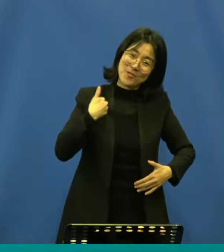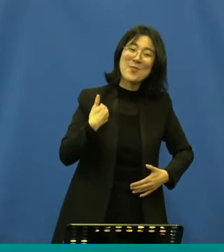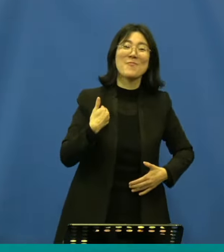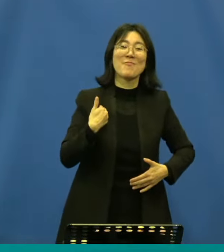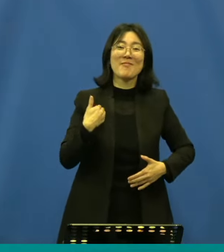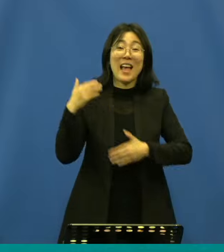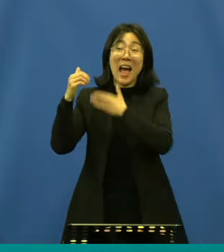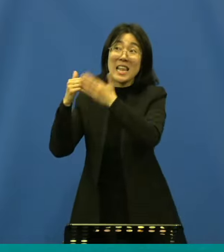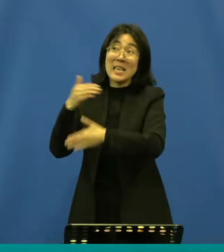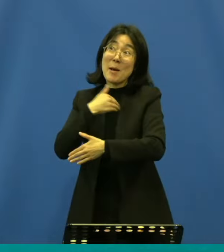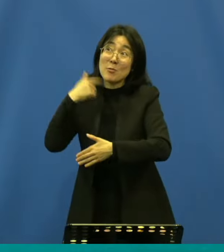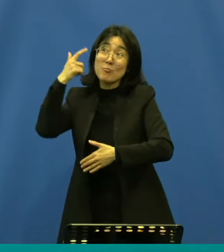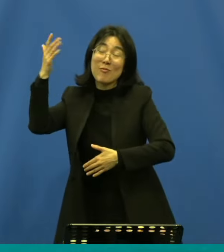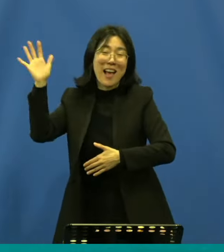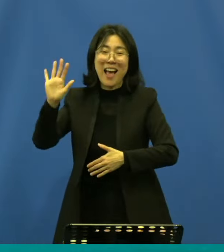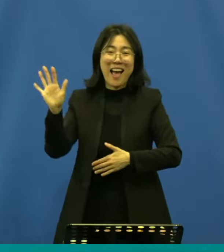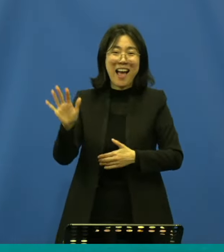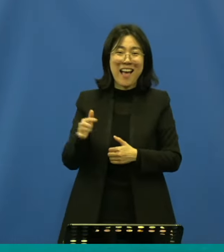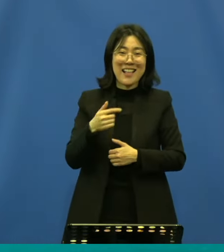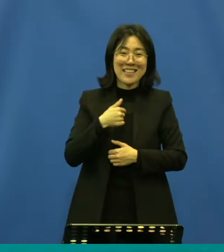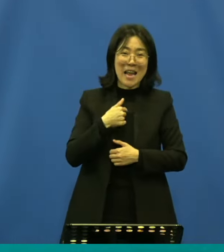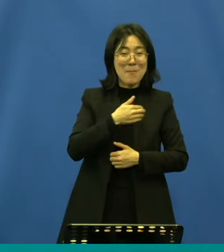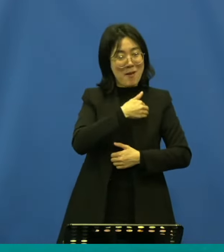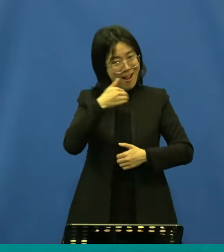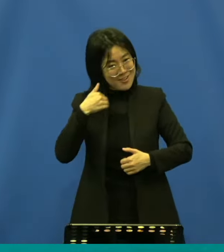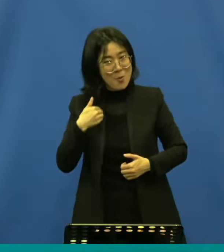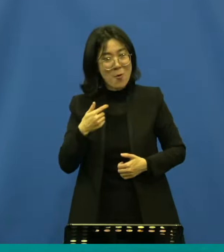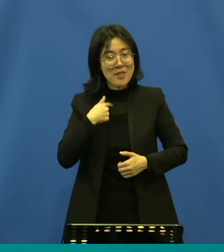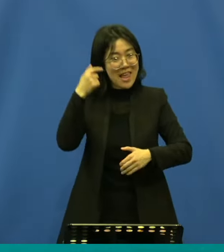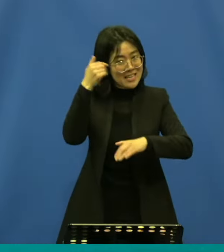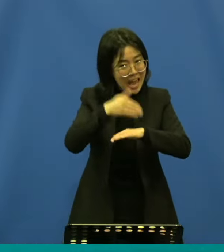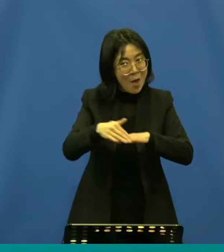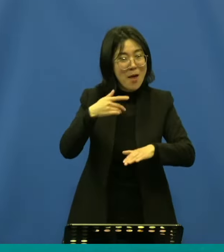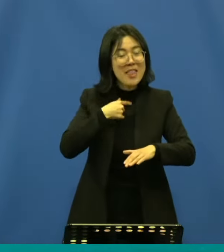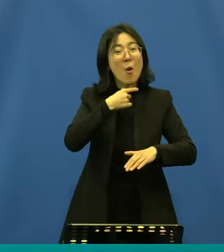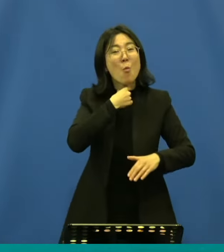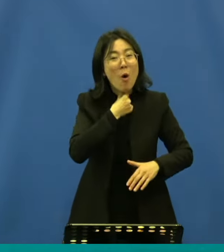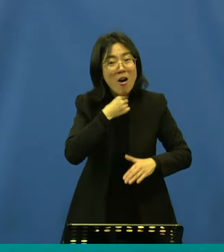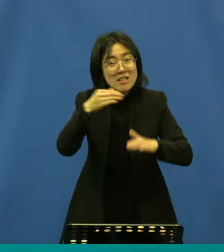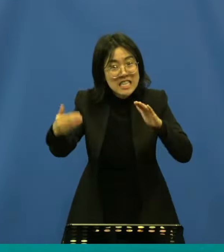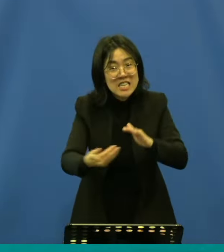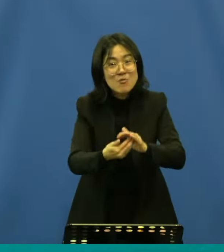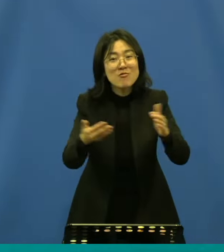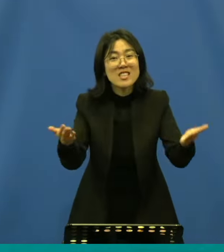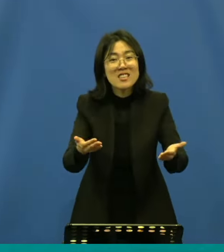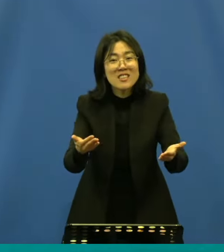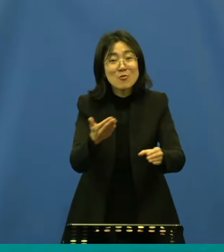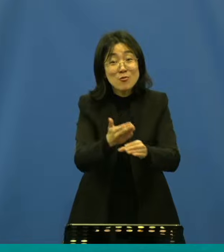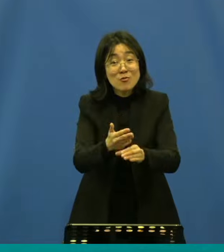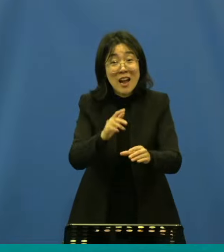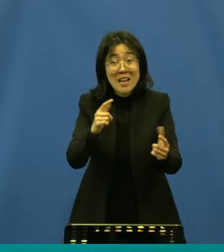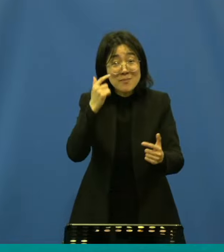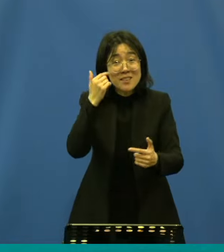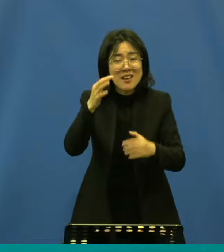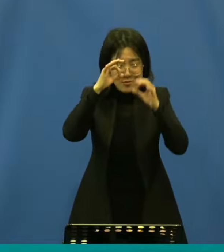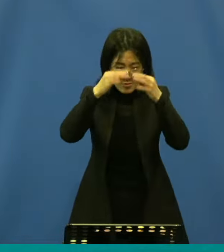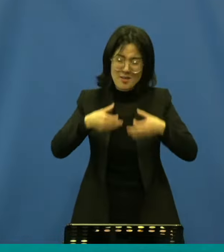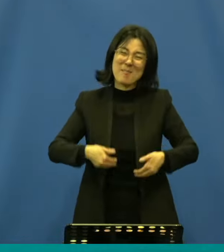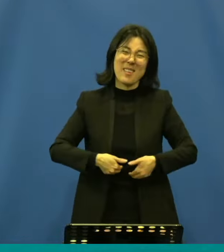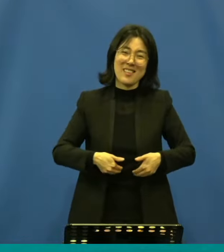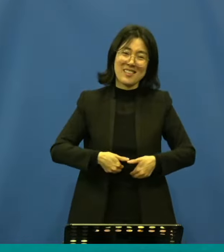요나를 통하여 투영되는 우리의 각자의 모습을 살펴보기를 원합니다.